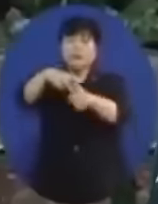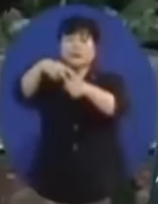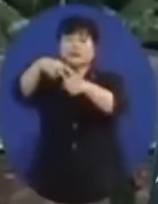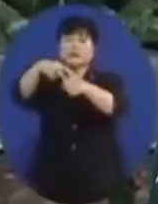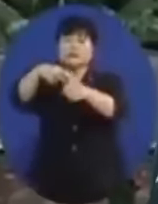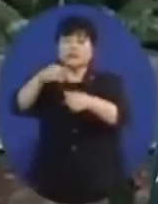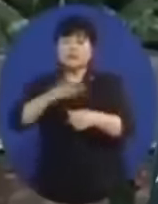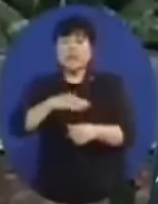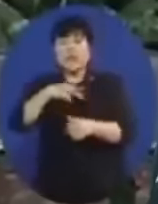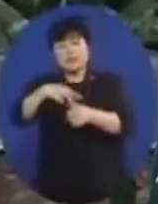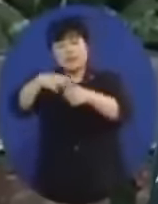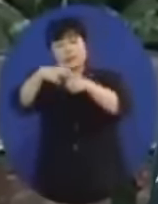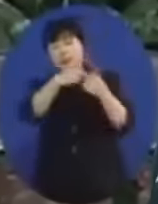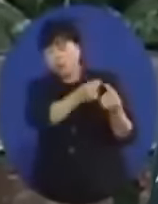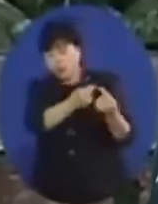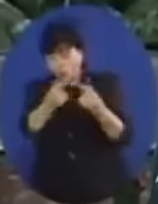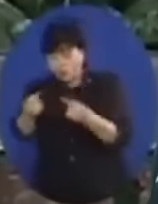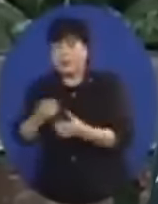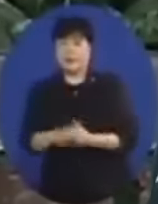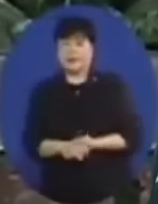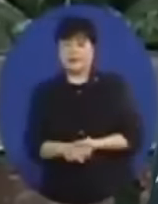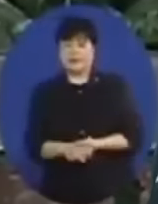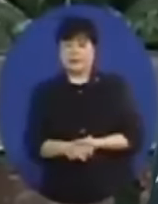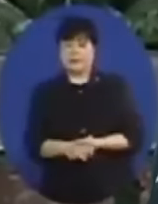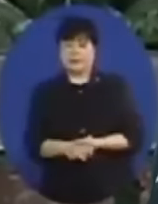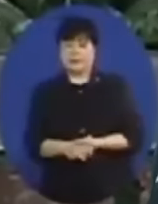그러면 내가 매달려서